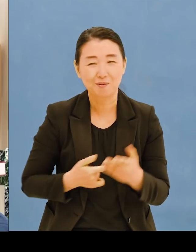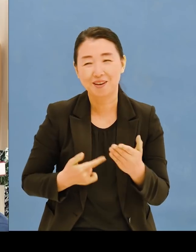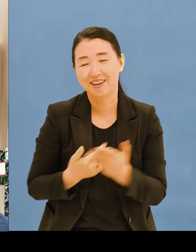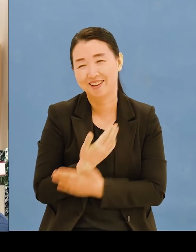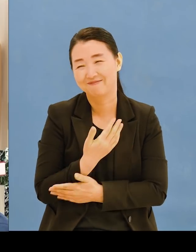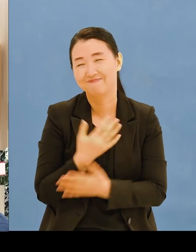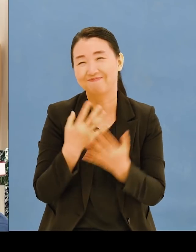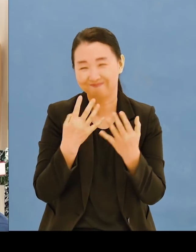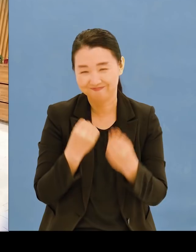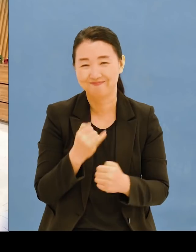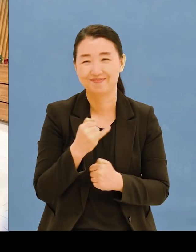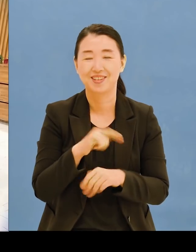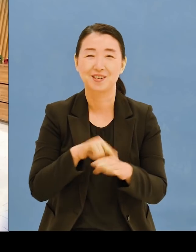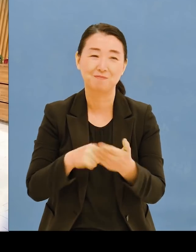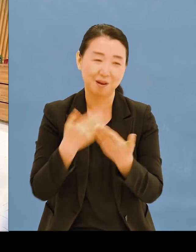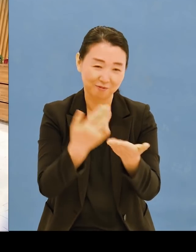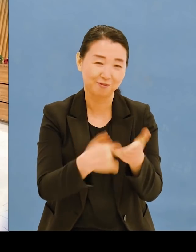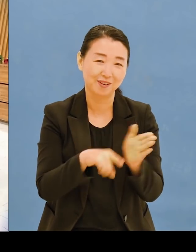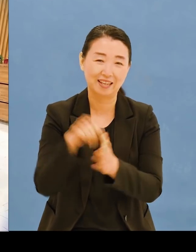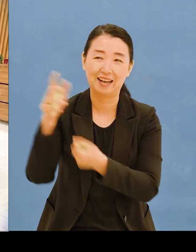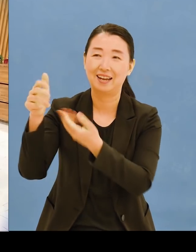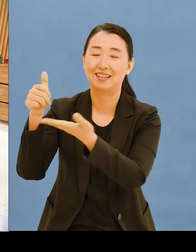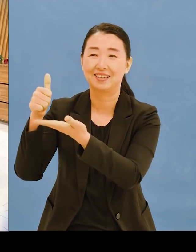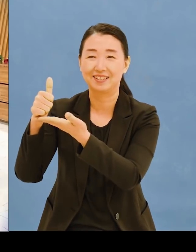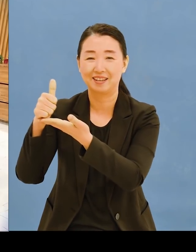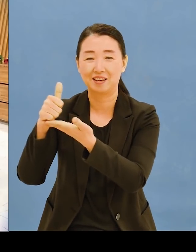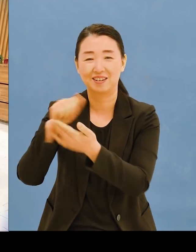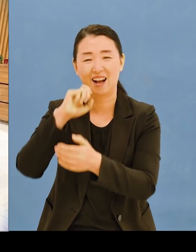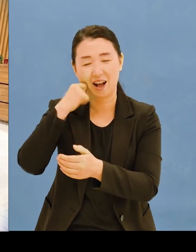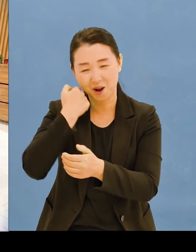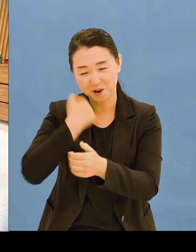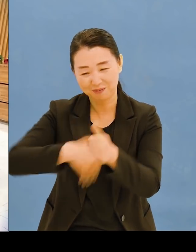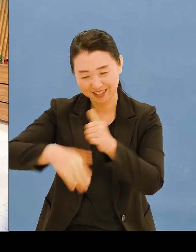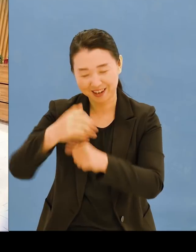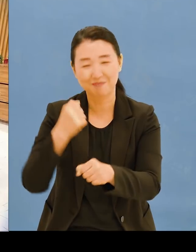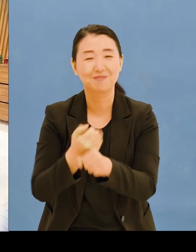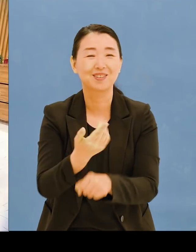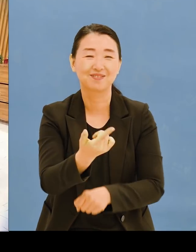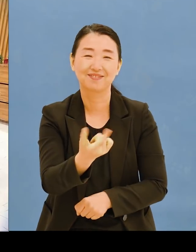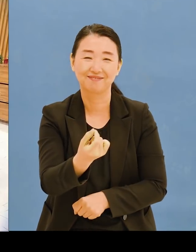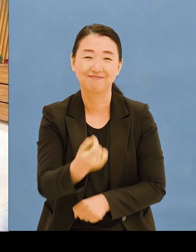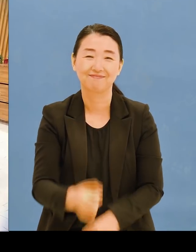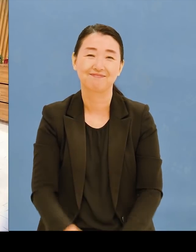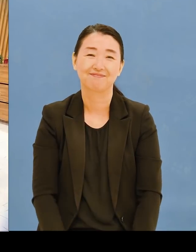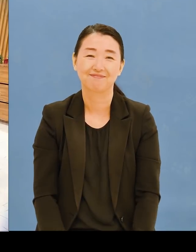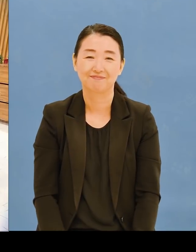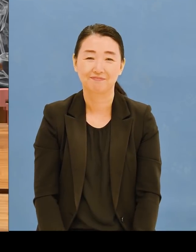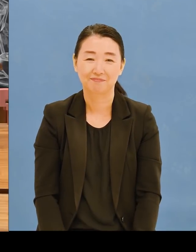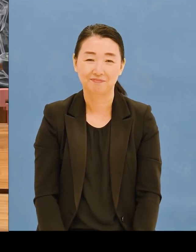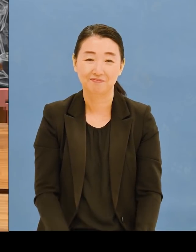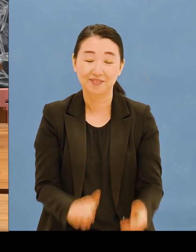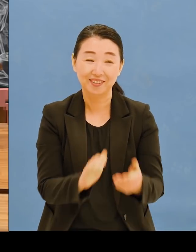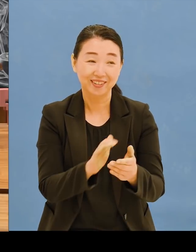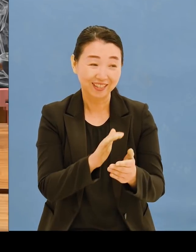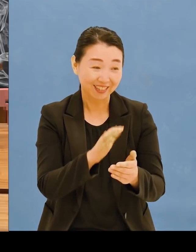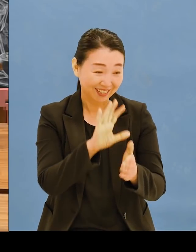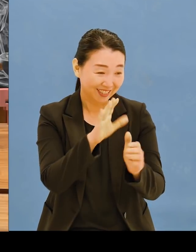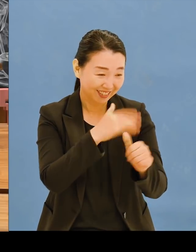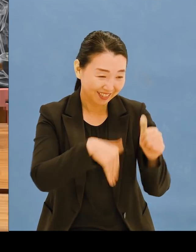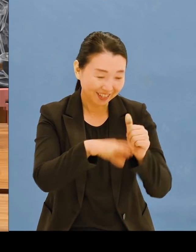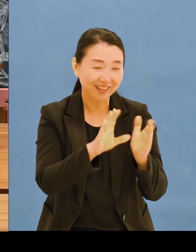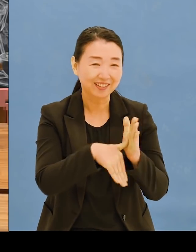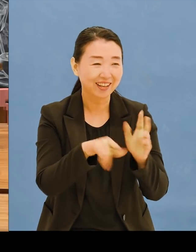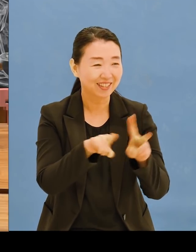밤에. 예. 그 마음을 주시려고 하나님께서 또 그 어려움을 주셨던 것 같아요. 그러셨던 것 같아요. 그래서 그때 이제 친구들이 다 이해가